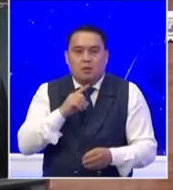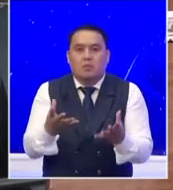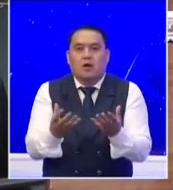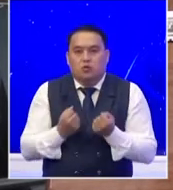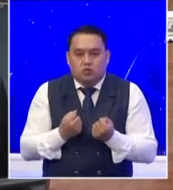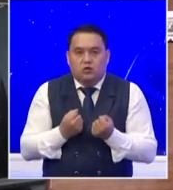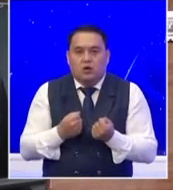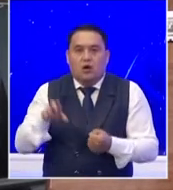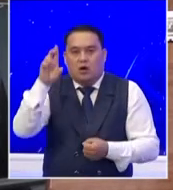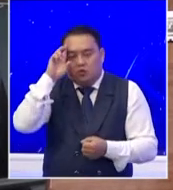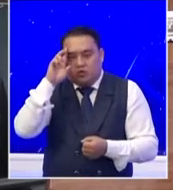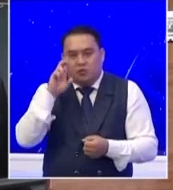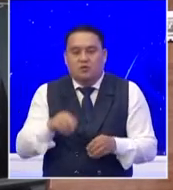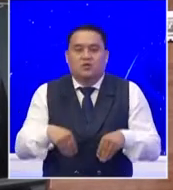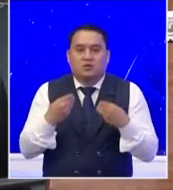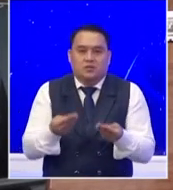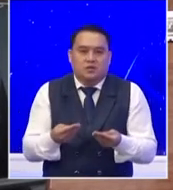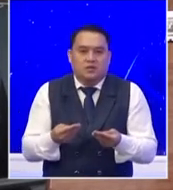получить заключение государственной экспертизы